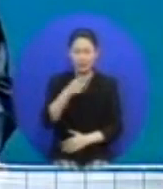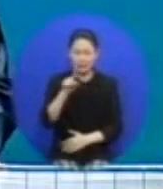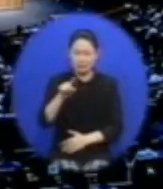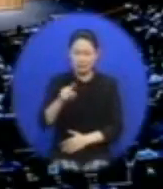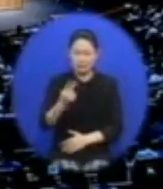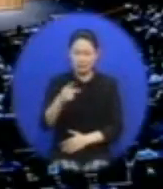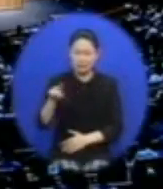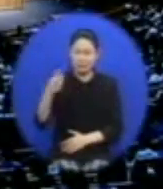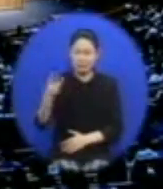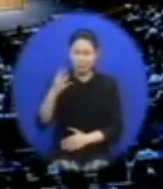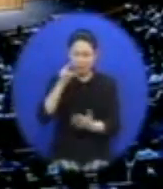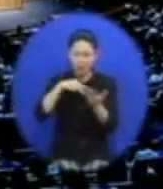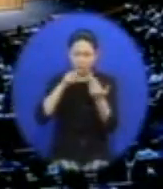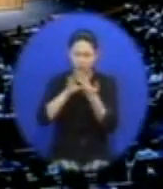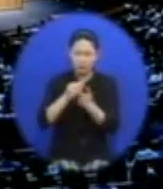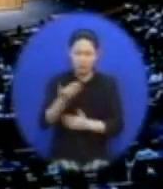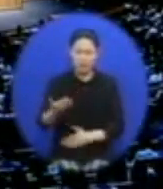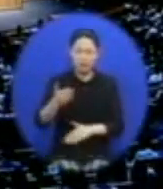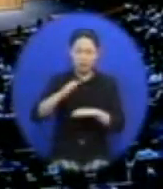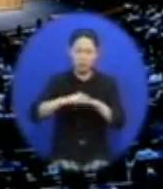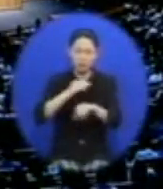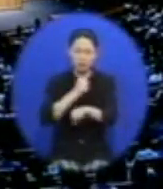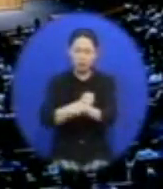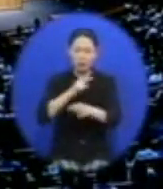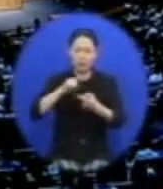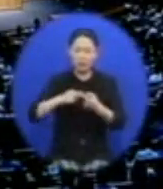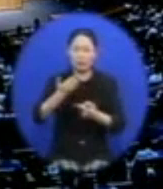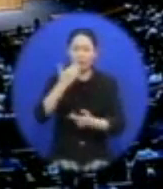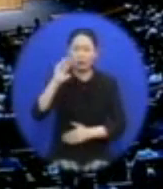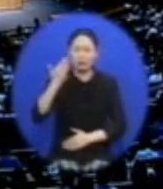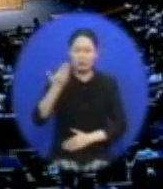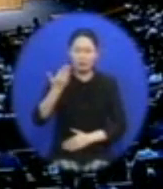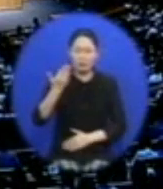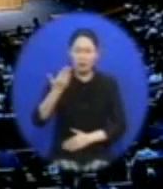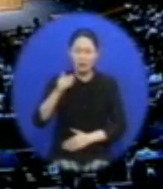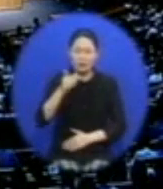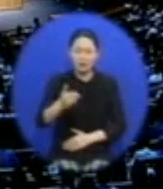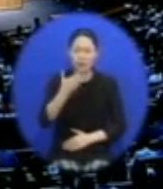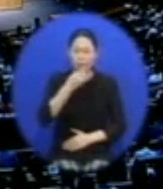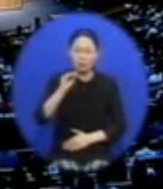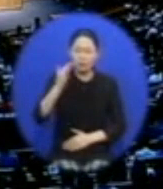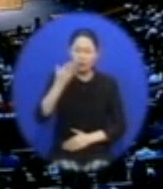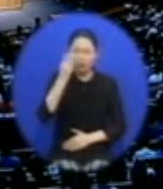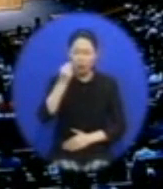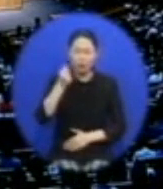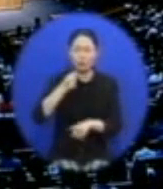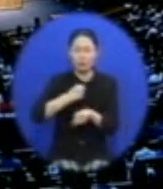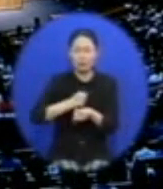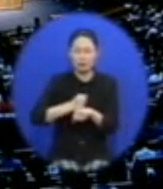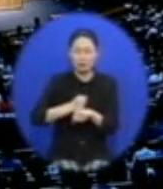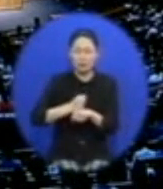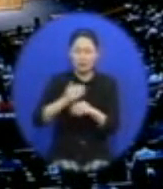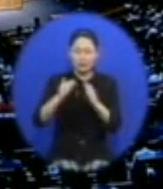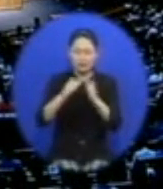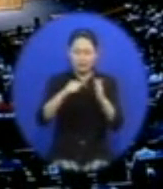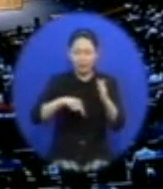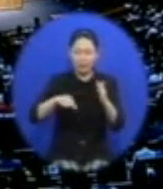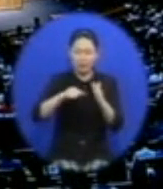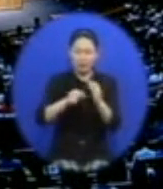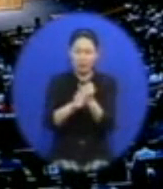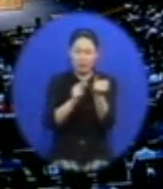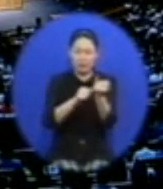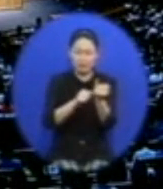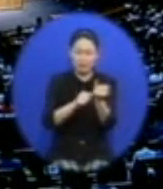내가 내 손이 수고한 대로 먹을 것이라 내가 복되고 형통하리로다 내 집 안에 있는 내 안에는 결 시란